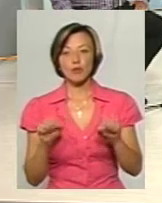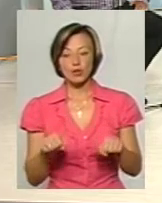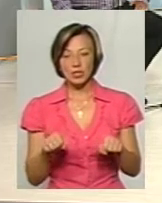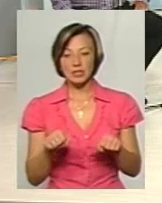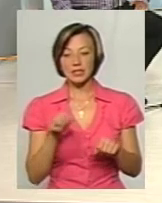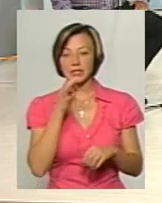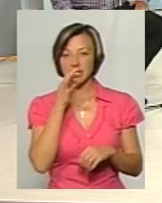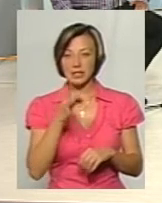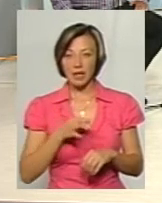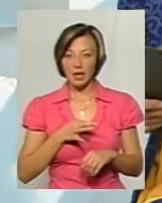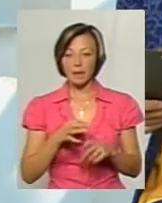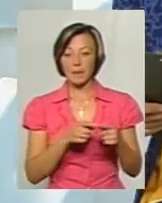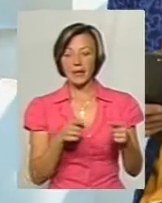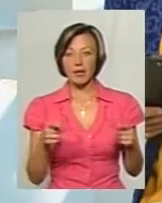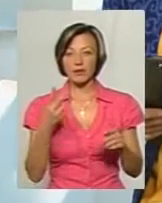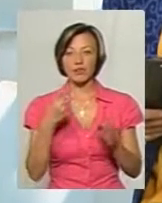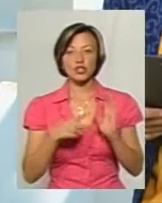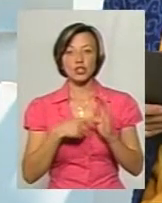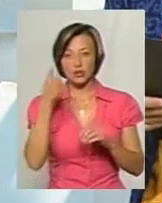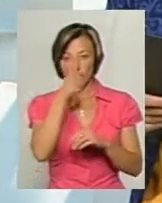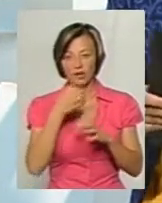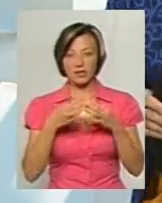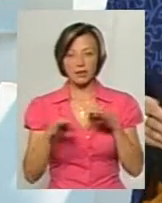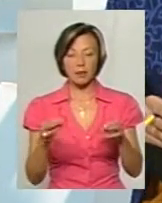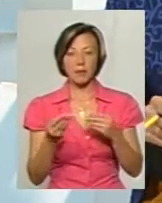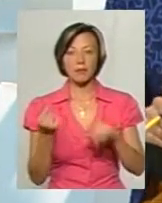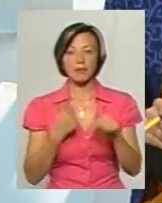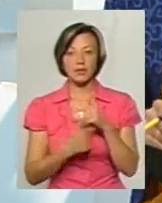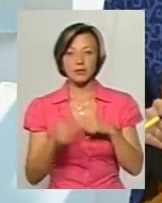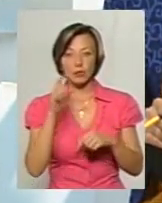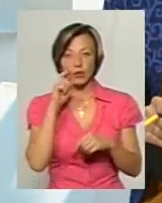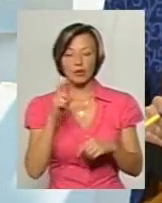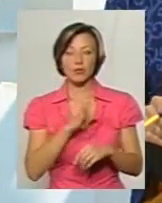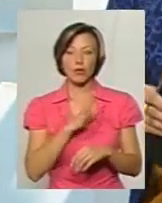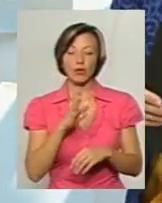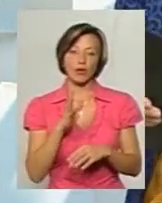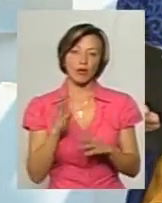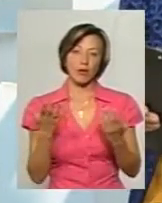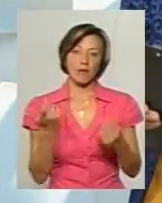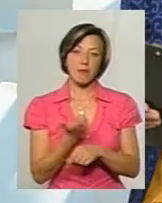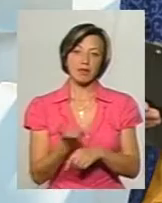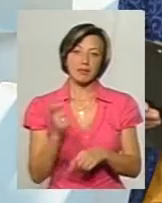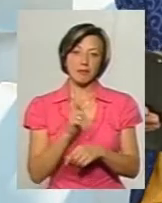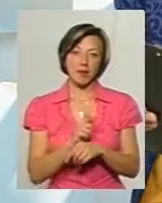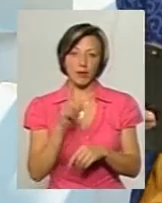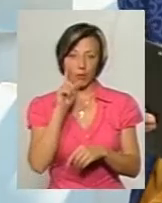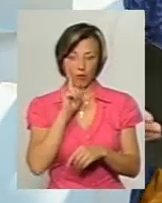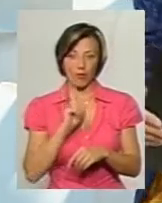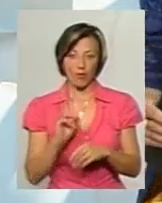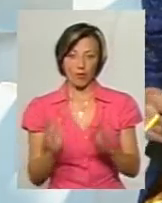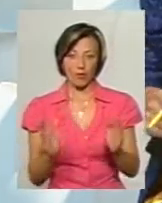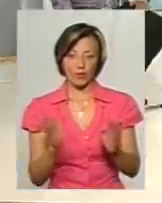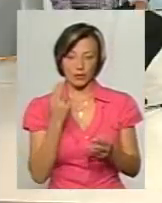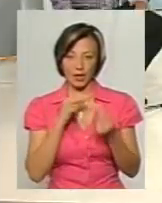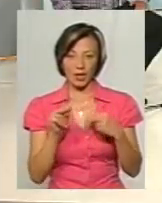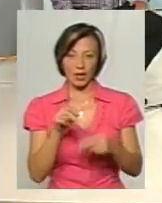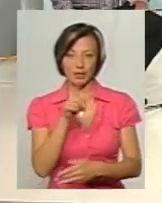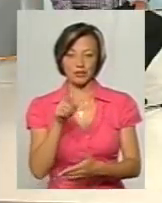період, на вашу думку, за 26 років незалежності бізнесу в Україні жилося максимально, скажімо так,